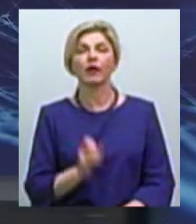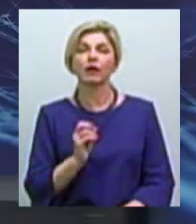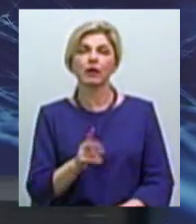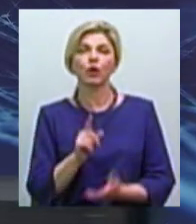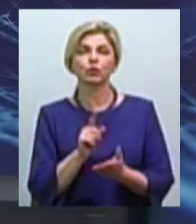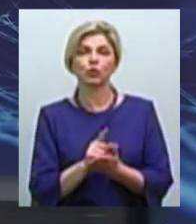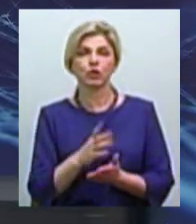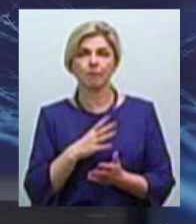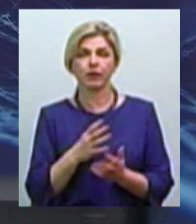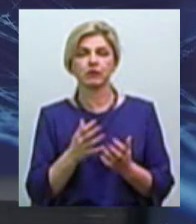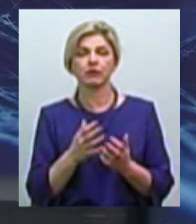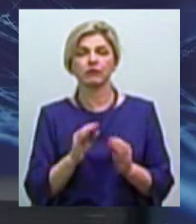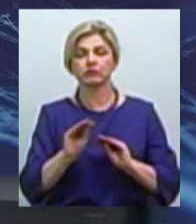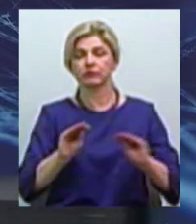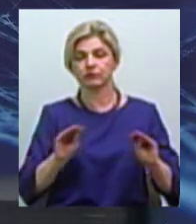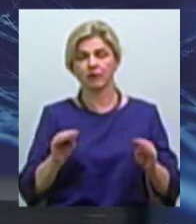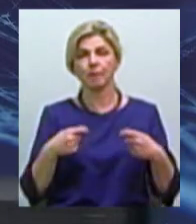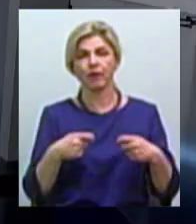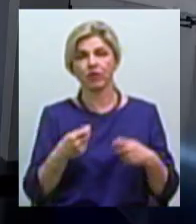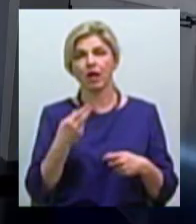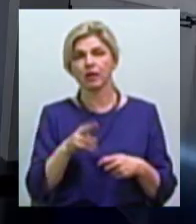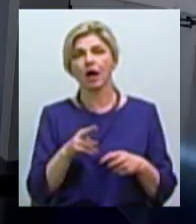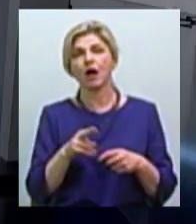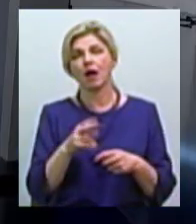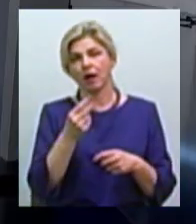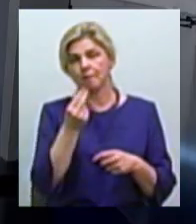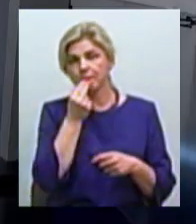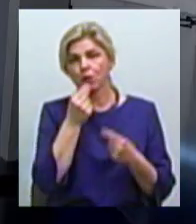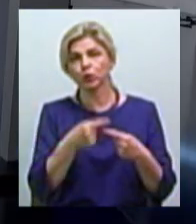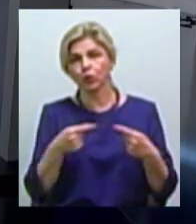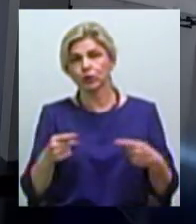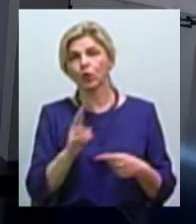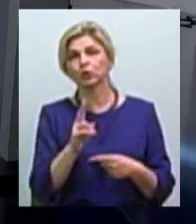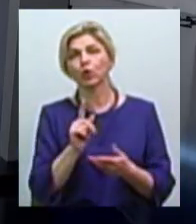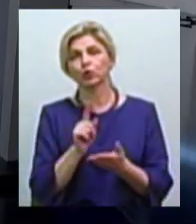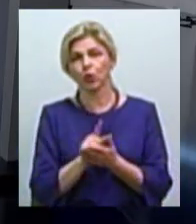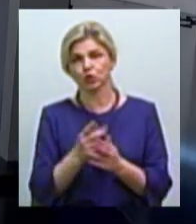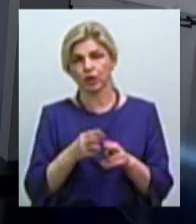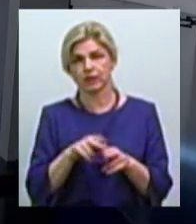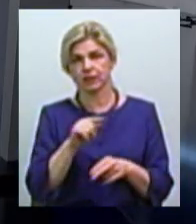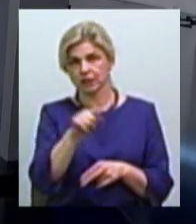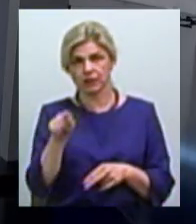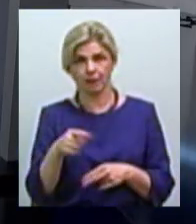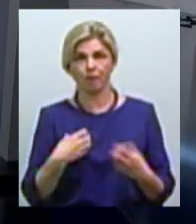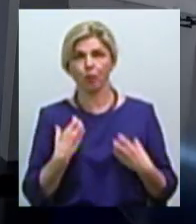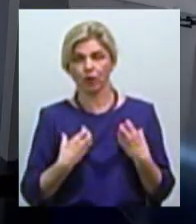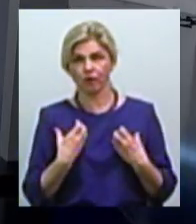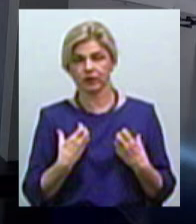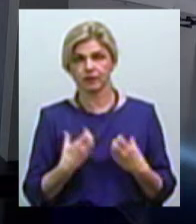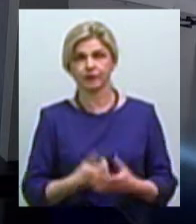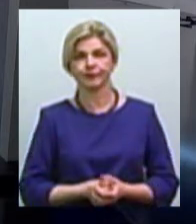бути обладнані прилавки для торгівлі харчовими продуктами і хто цим повинен опікуватись? У нас